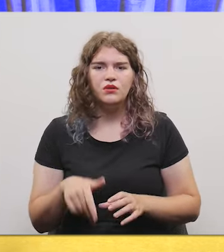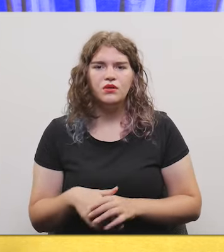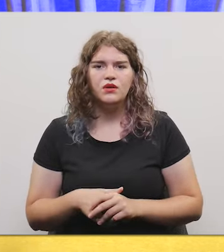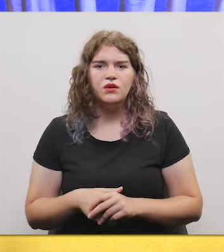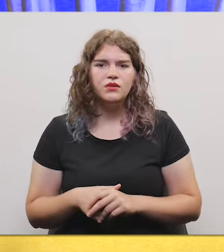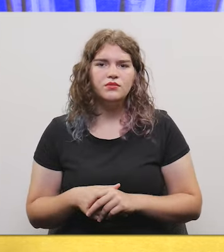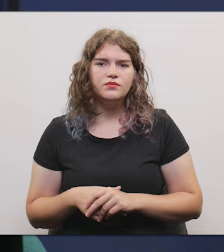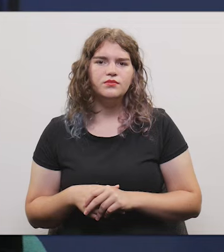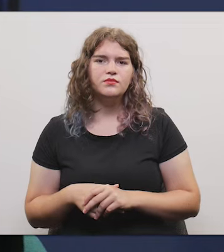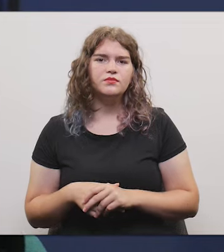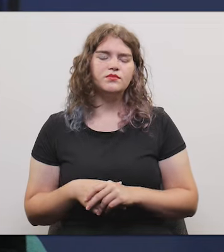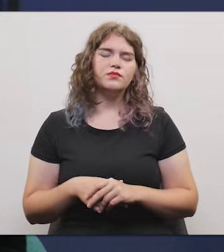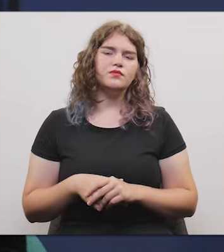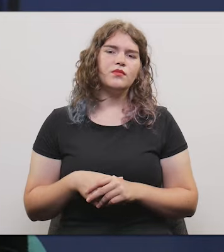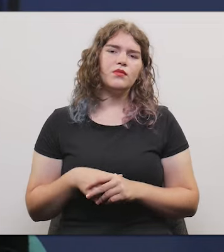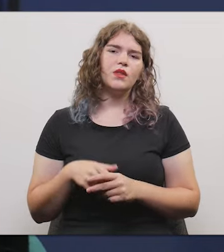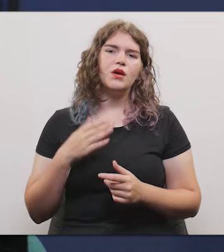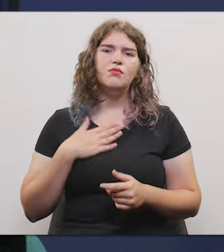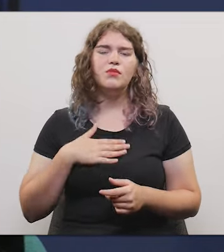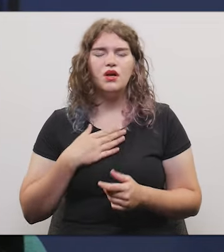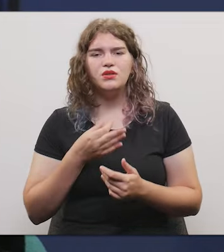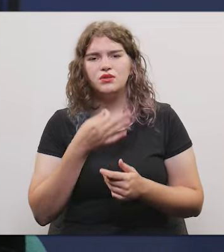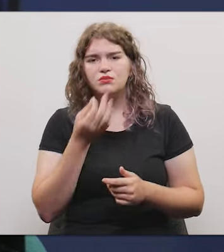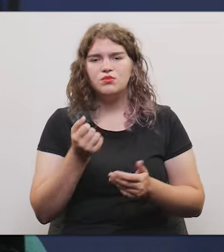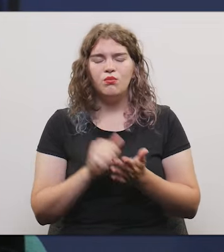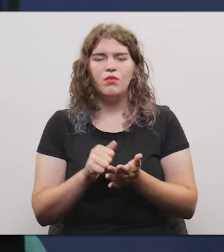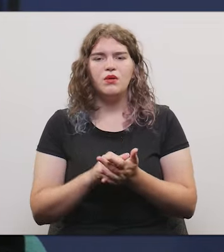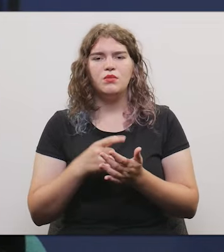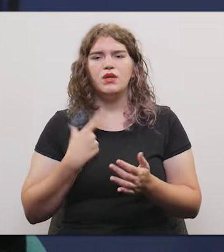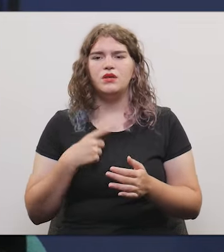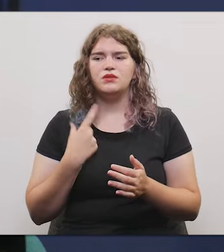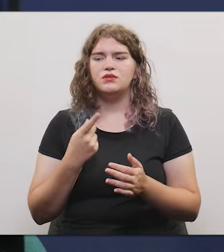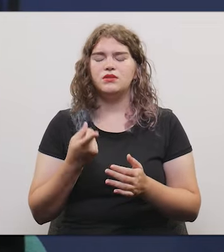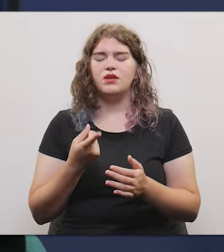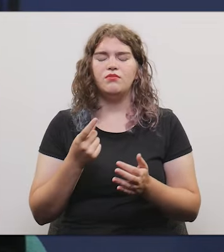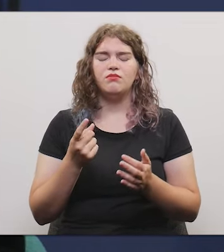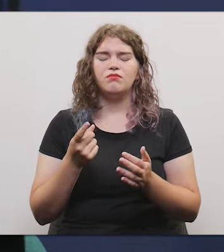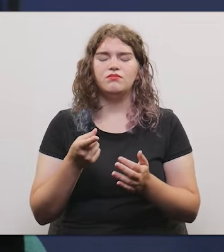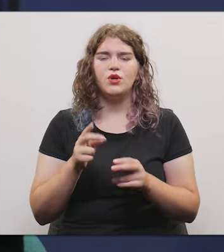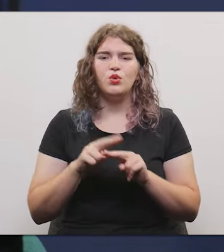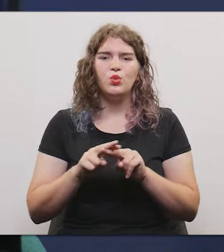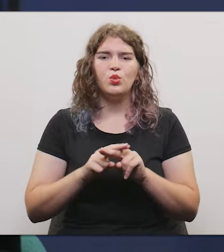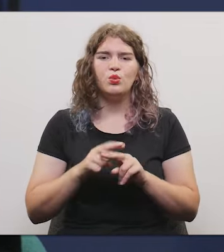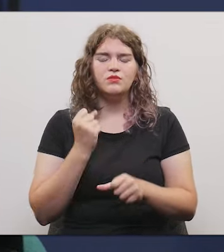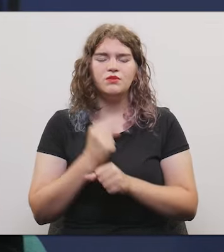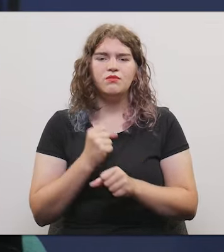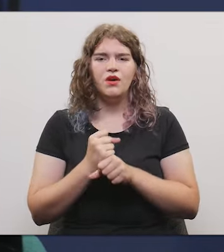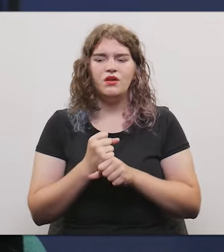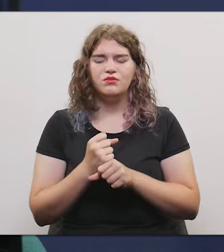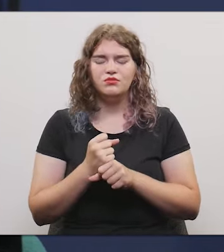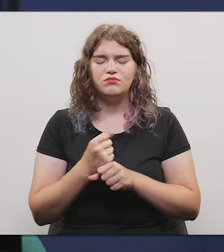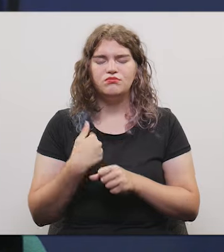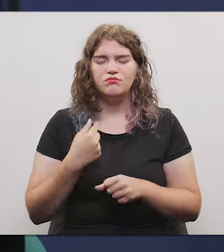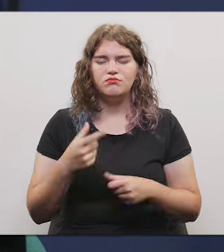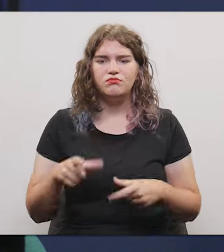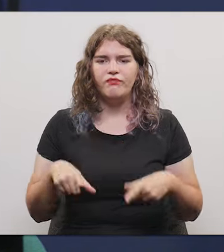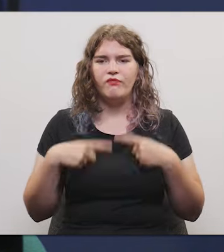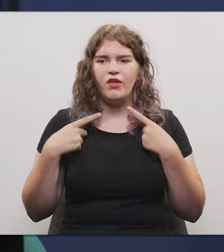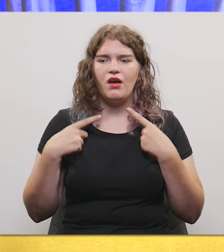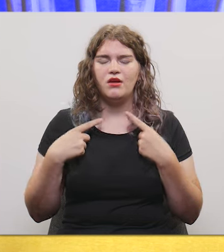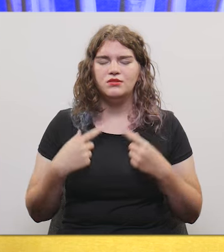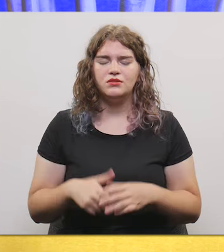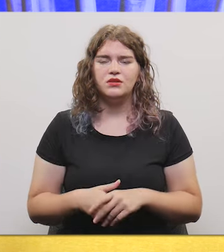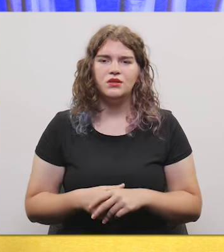în cuvântul Lui. Îmi place mie să zic că Biblia este manualul nostru de utilizare, de